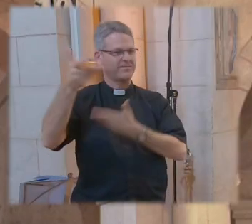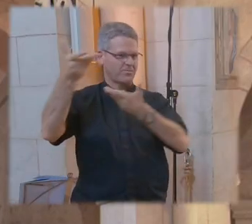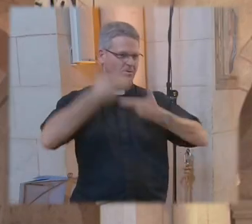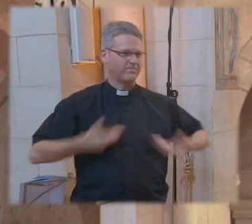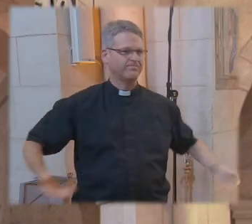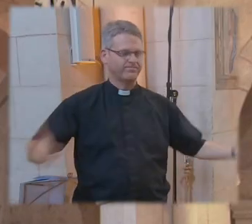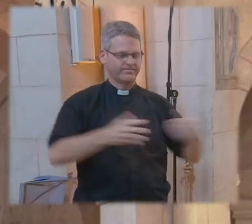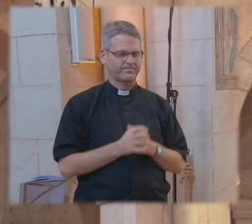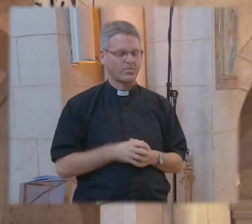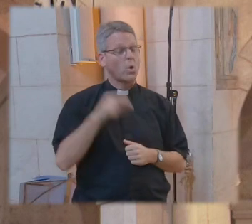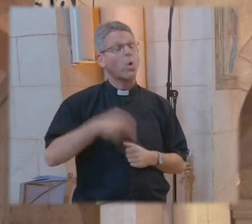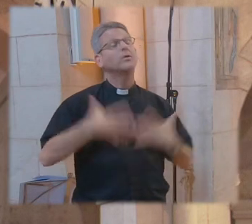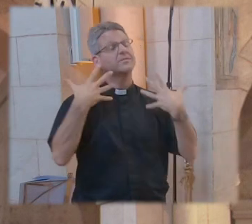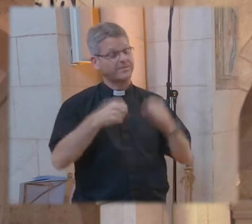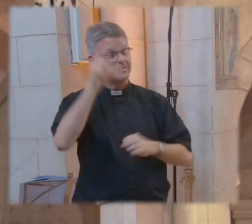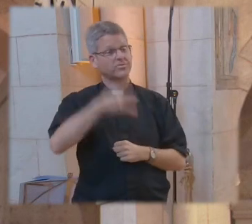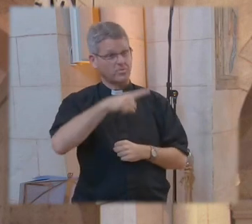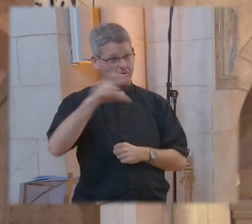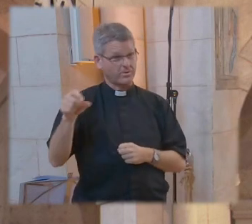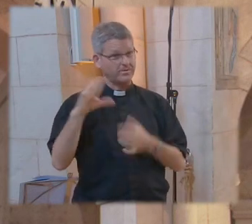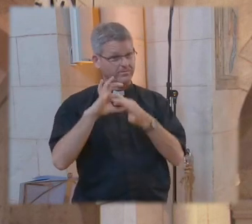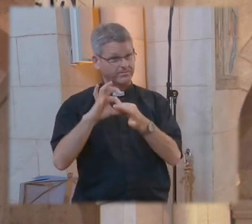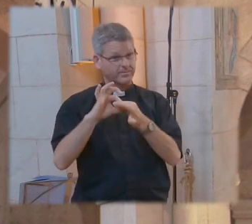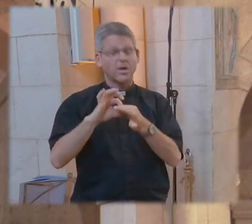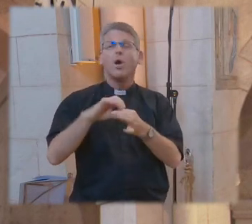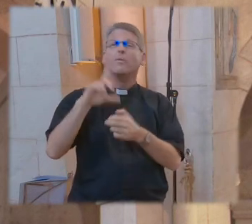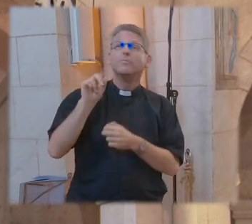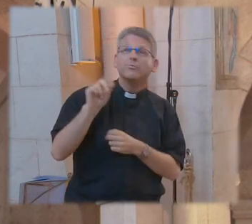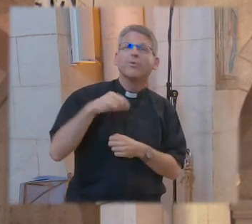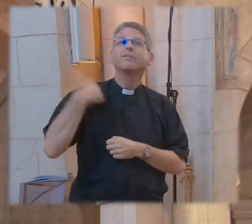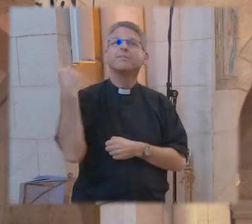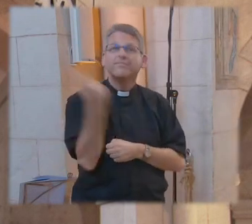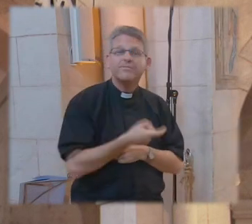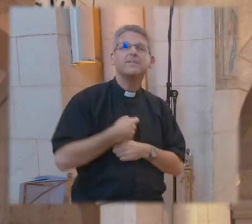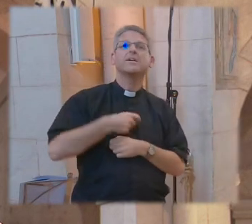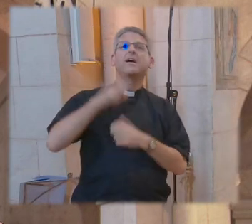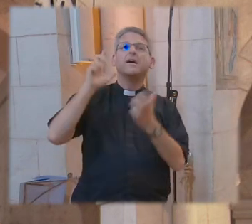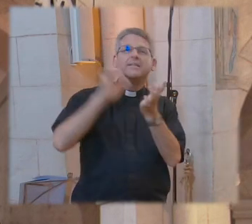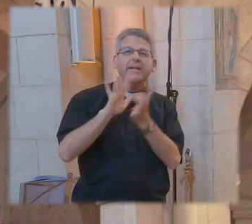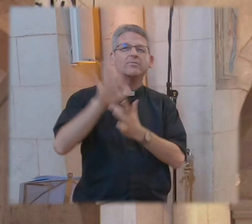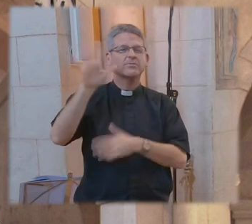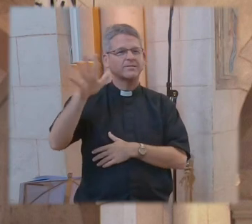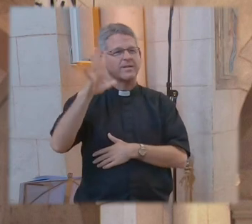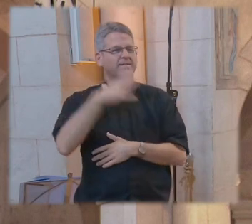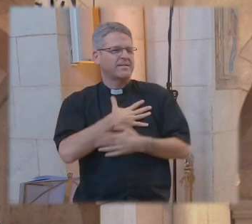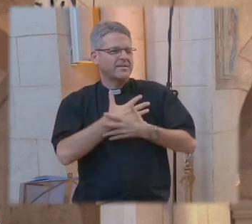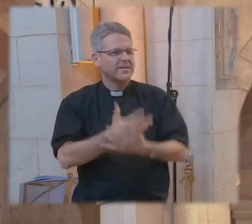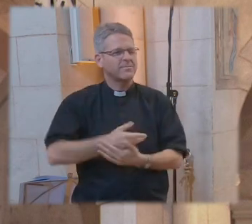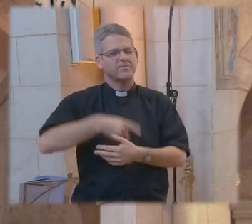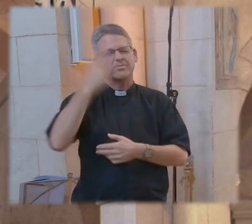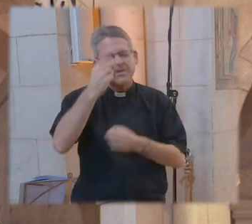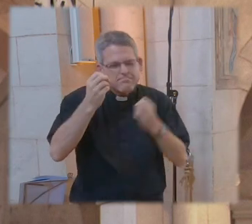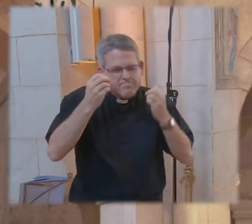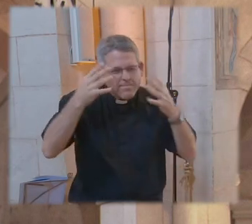Kreuzfest lädt uns ein, im Geheimnis der Kreuzesliebe Jesu noch etwas tiefer zu bohren.